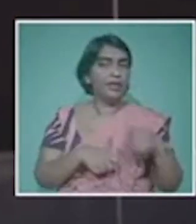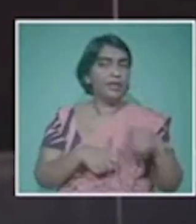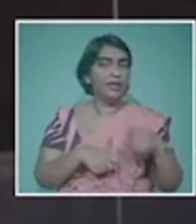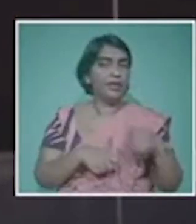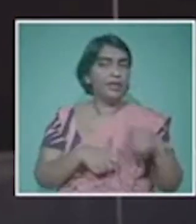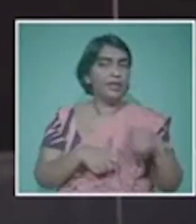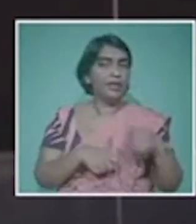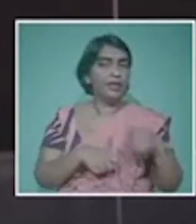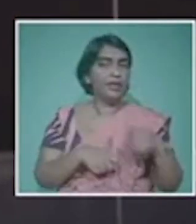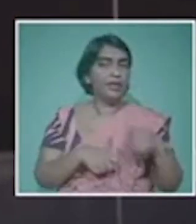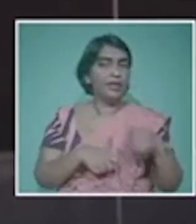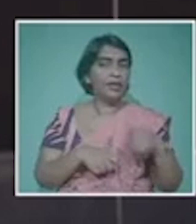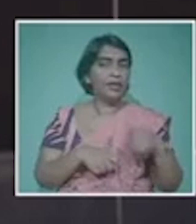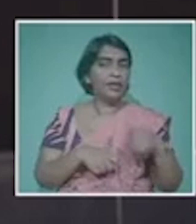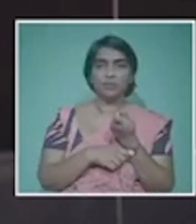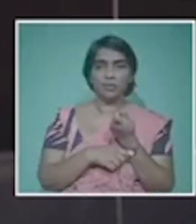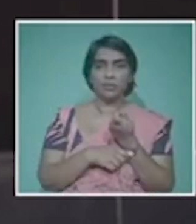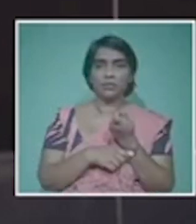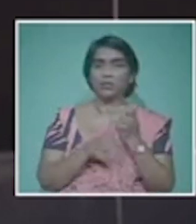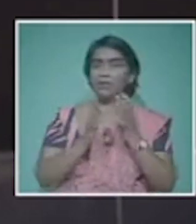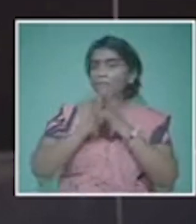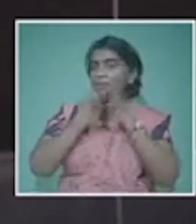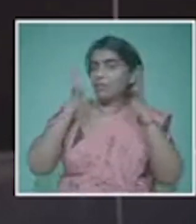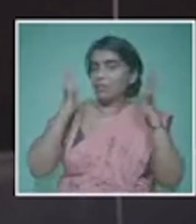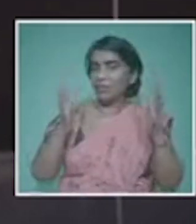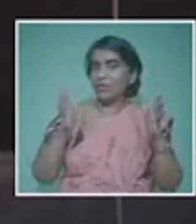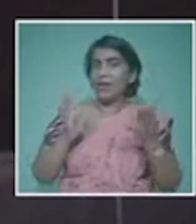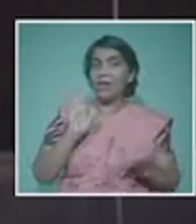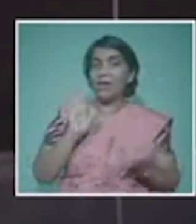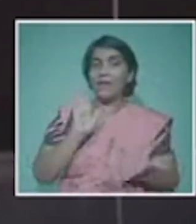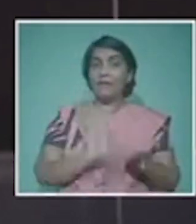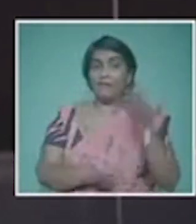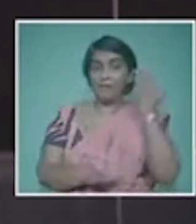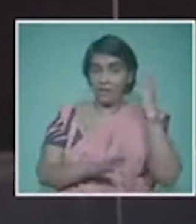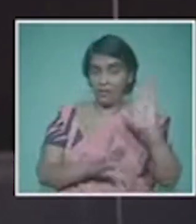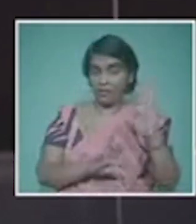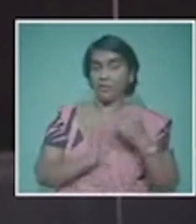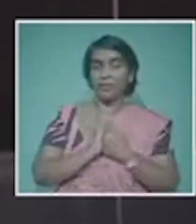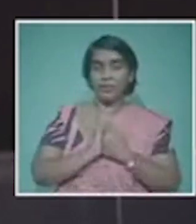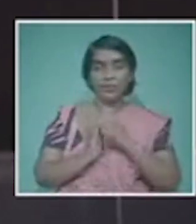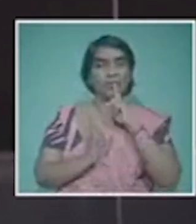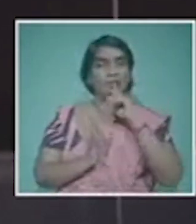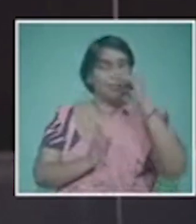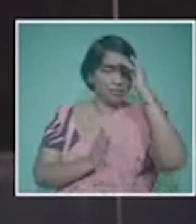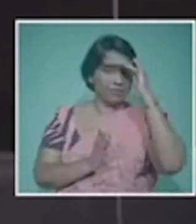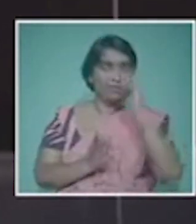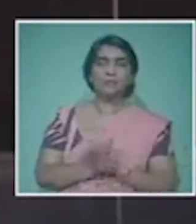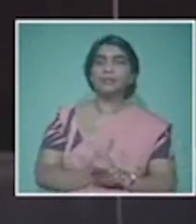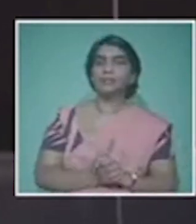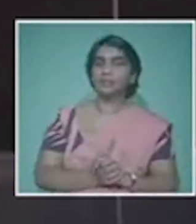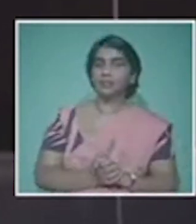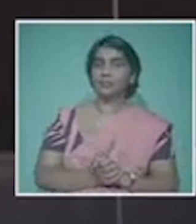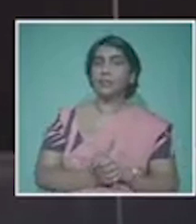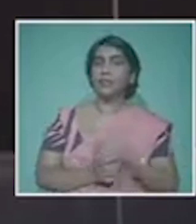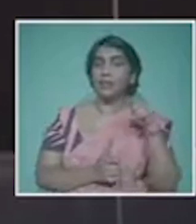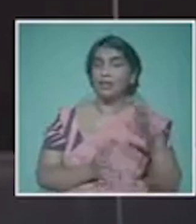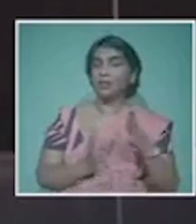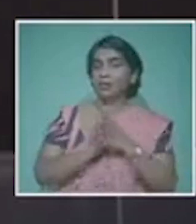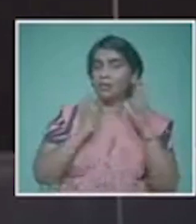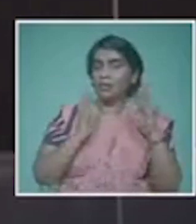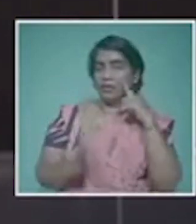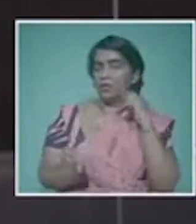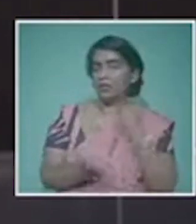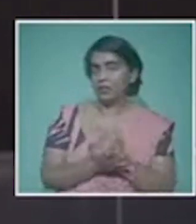சக்தி நாடாளுமன்ற உறுப்பினர் ஹர்ஷடி செல்வா சுட்டிக்காட்டினார். நாடாளுமன்றில் பாதிட்டின் 2 வாசிப்பு மீதான விவாதத்தில்